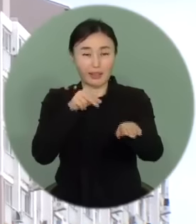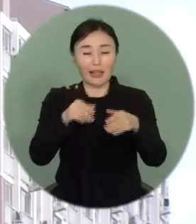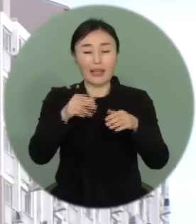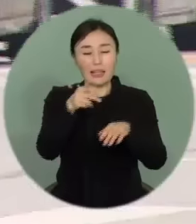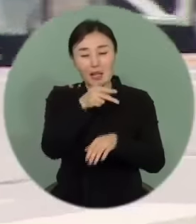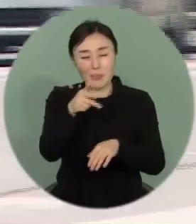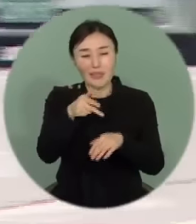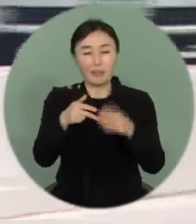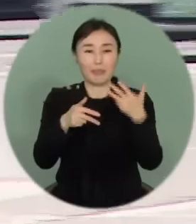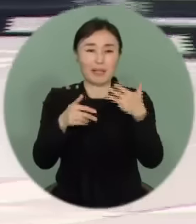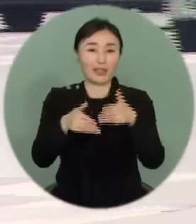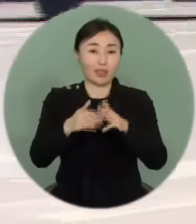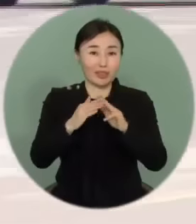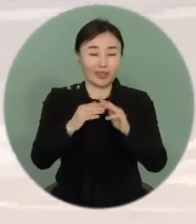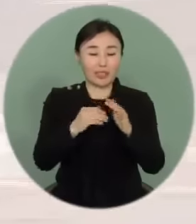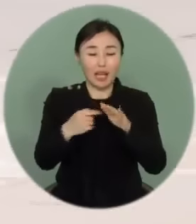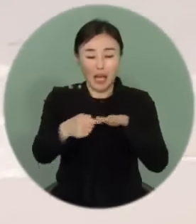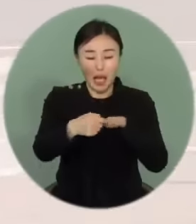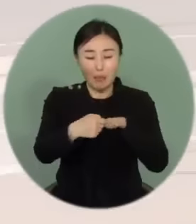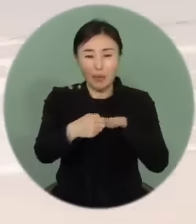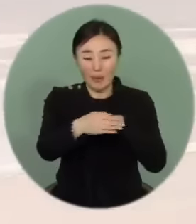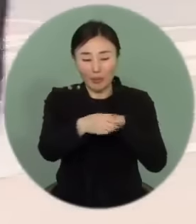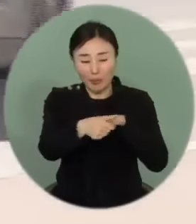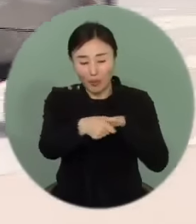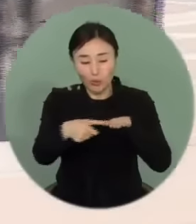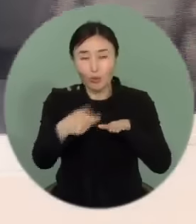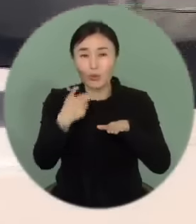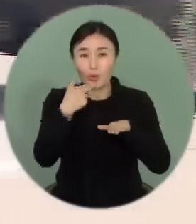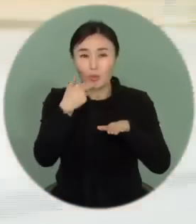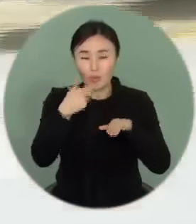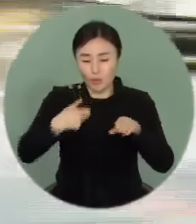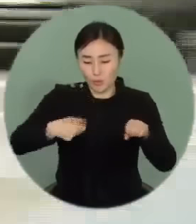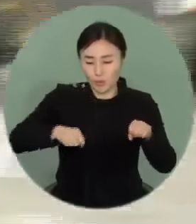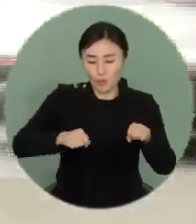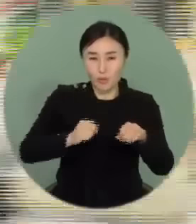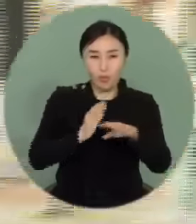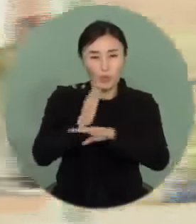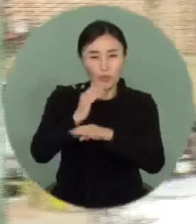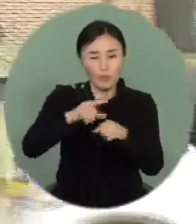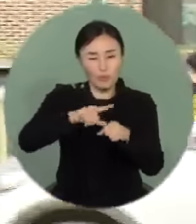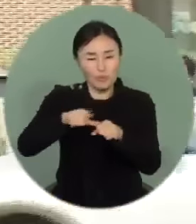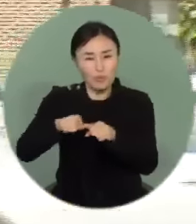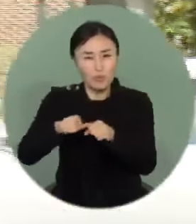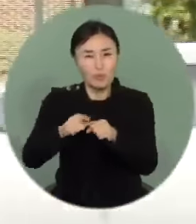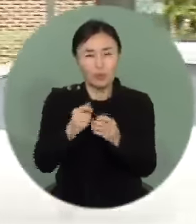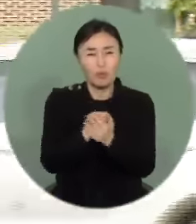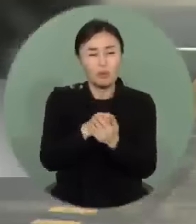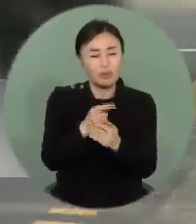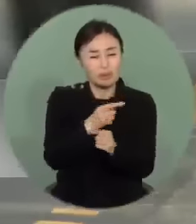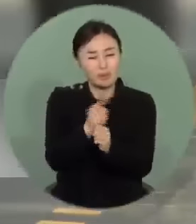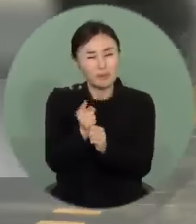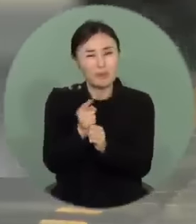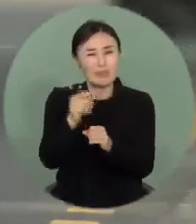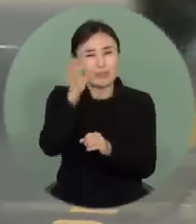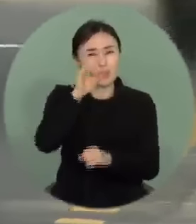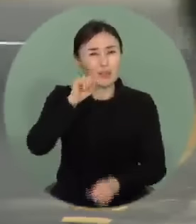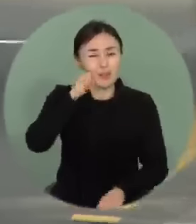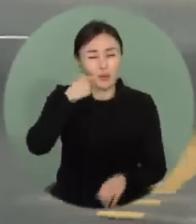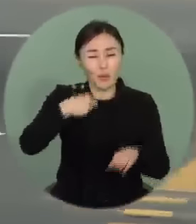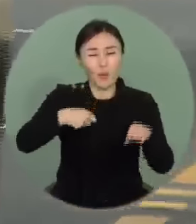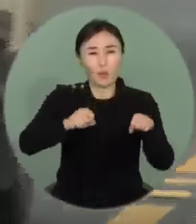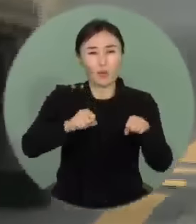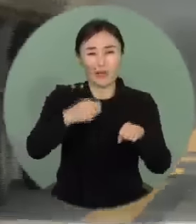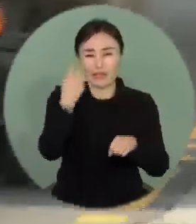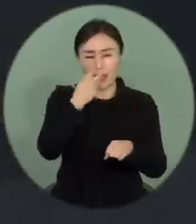설치됐습니다. 앞번호판이 없어 교통단속 카메라의 속도 위반 등 교통 위반 행위가 적발되지 않던 오토바이까지